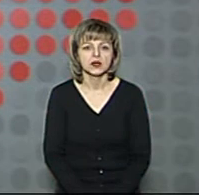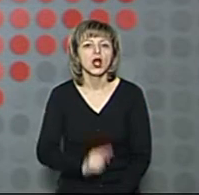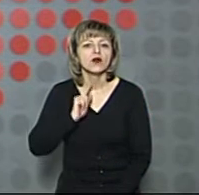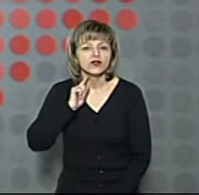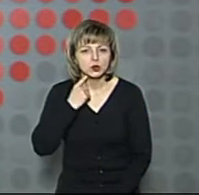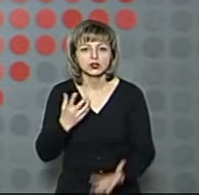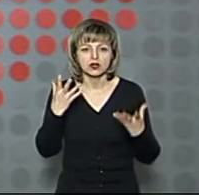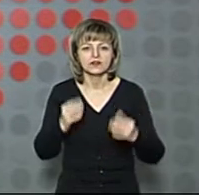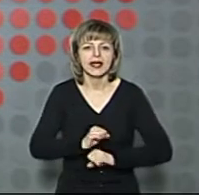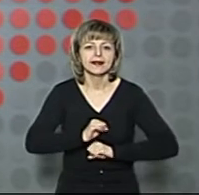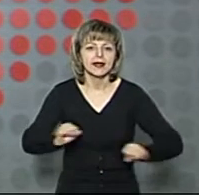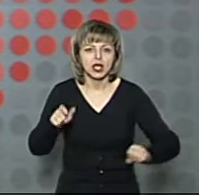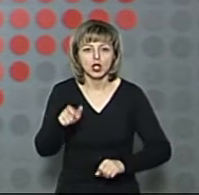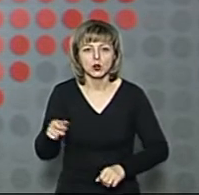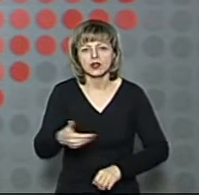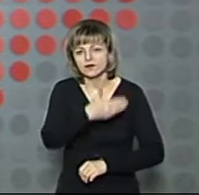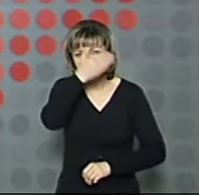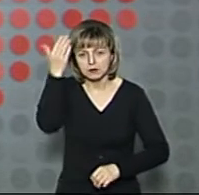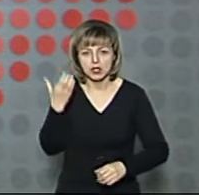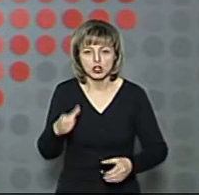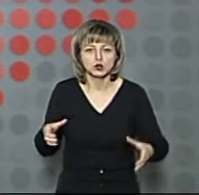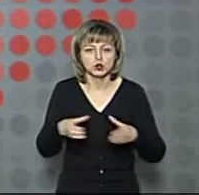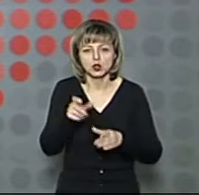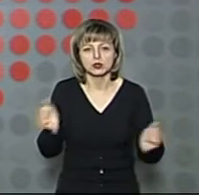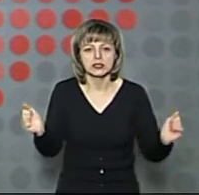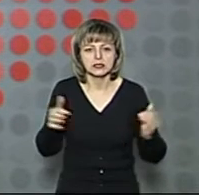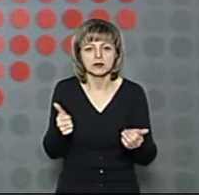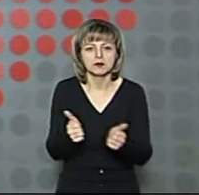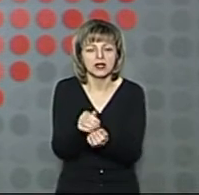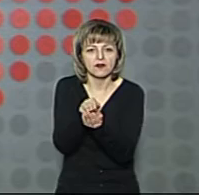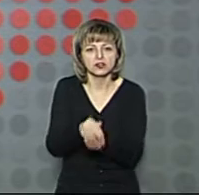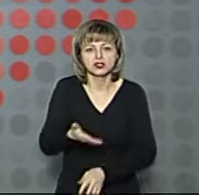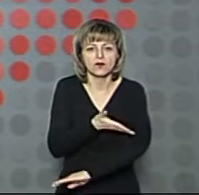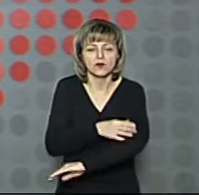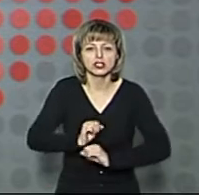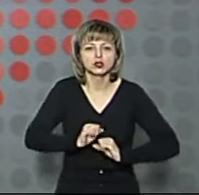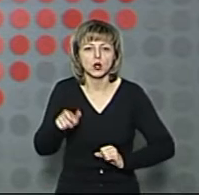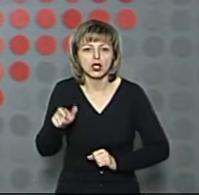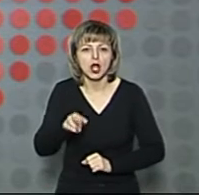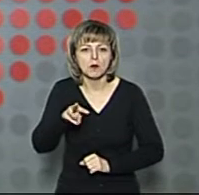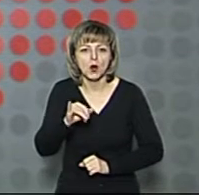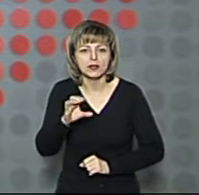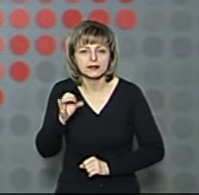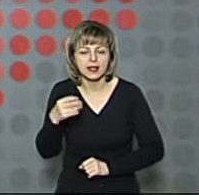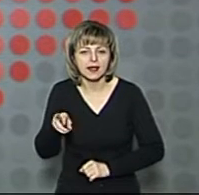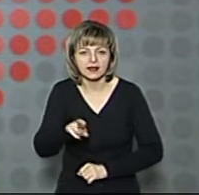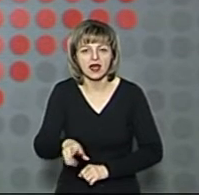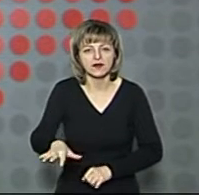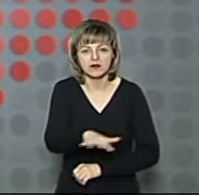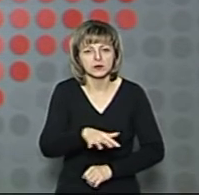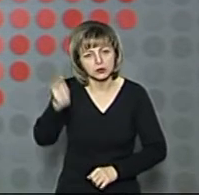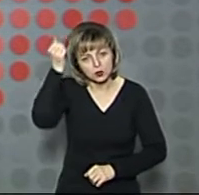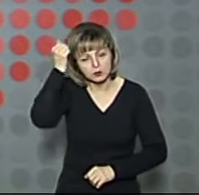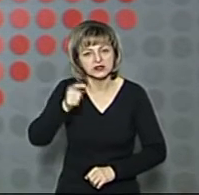У Луцьку в День Героїв Небесної Сотні люди зібралися біля могили волинського героя Василя Мойсея. На меморіальному комплексі «Вічна